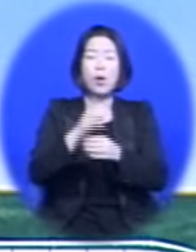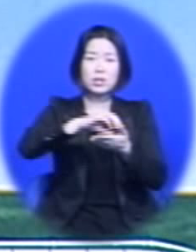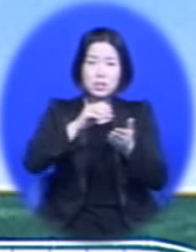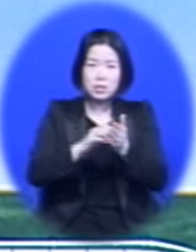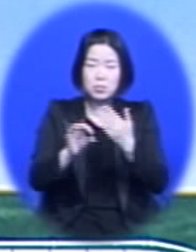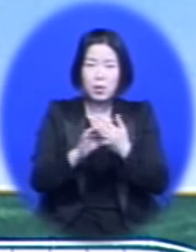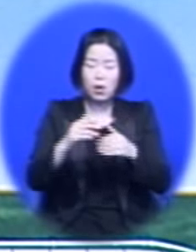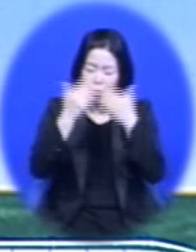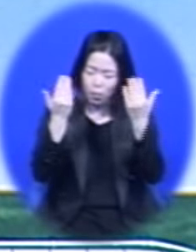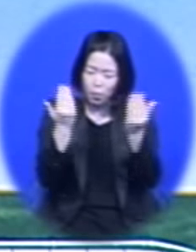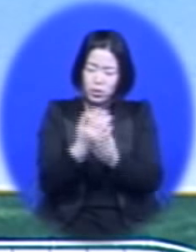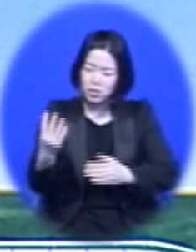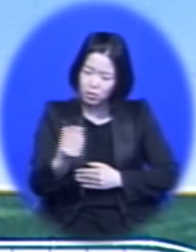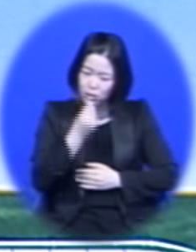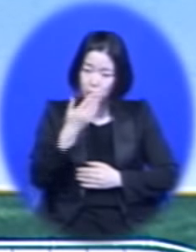온전히 거룩해질 수 있을까요?